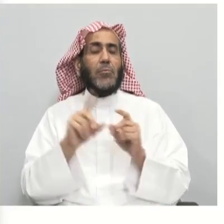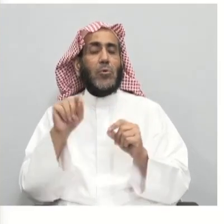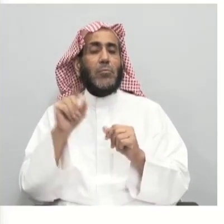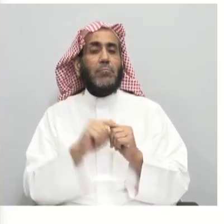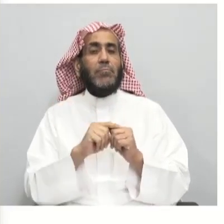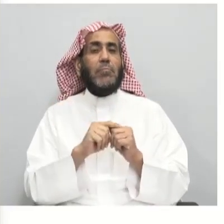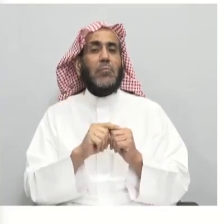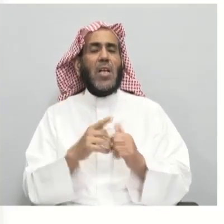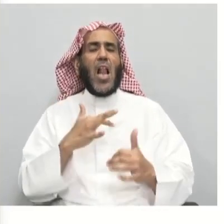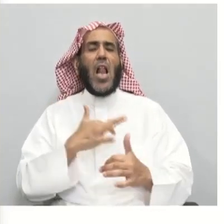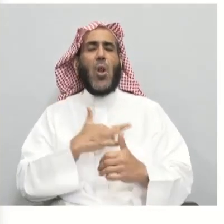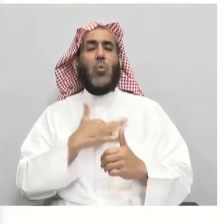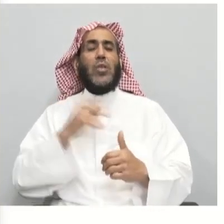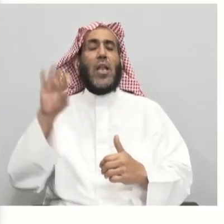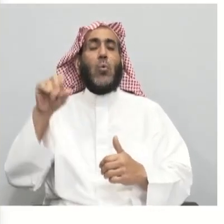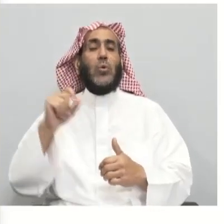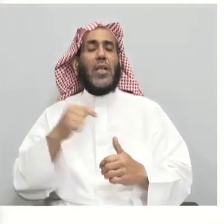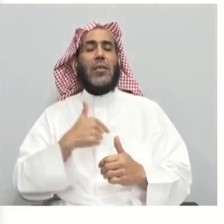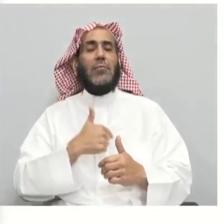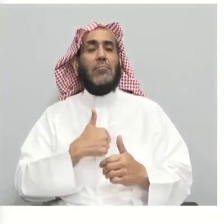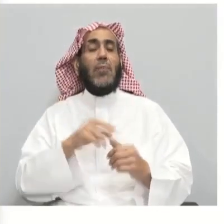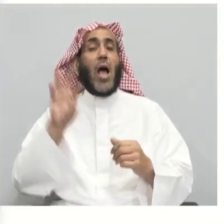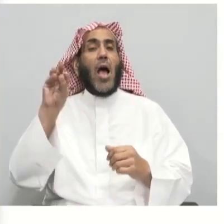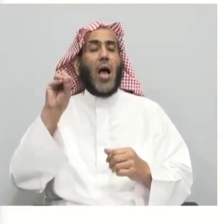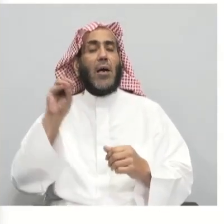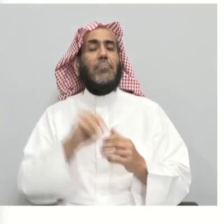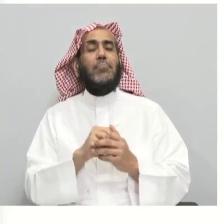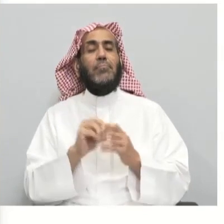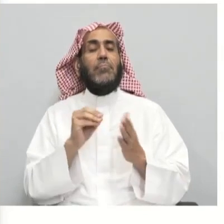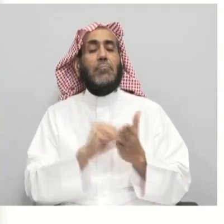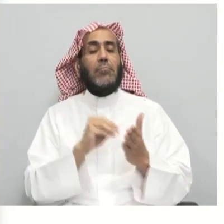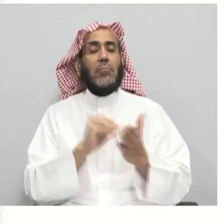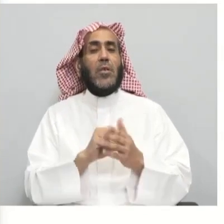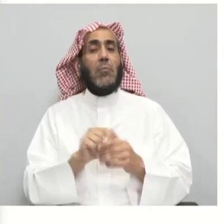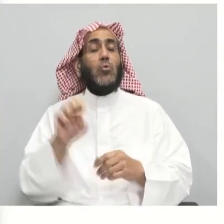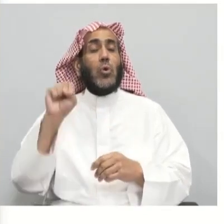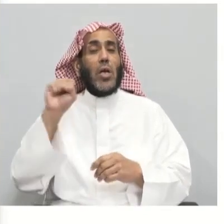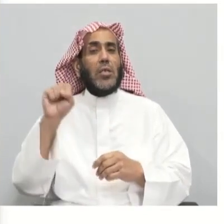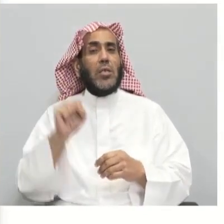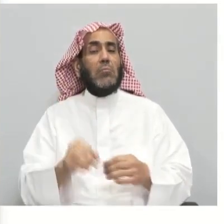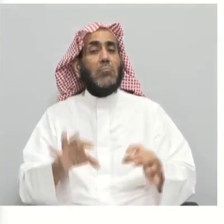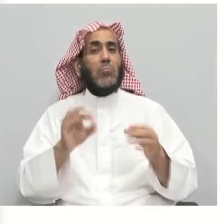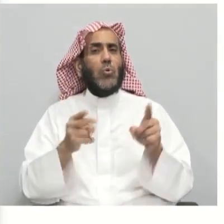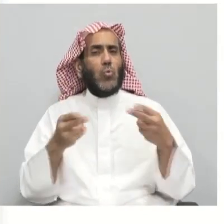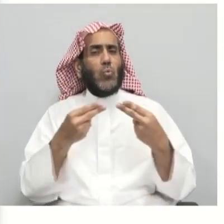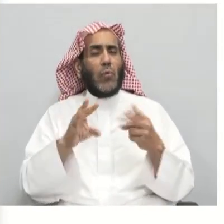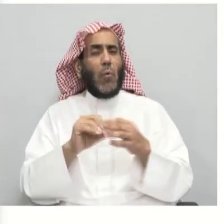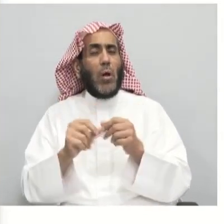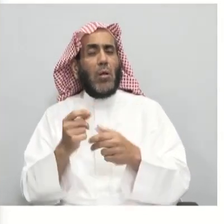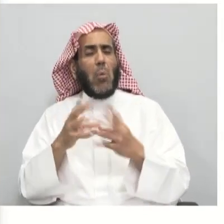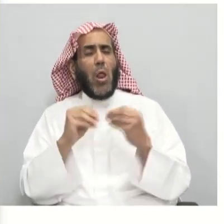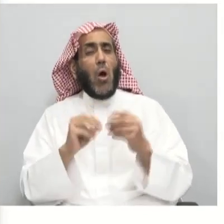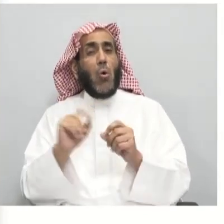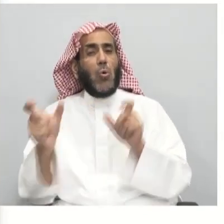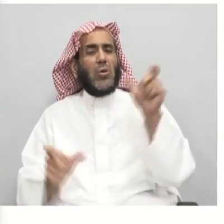احسنتم الوجدان هاء اضع الرمز هنا رمز خاص يتفق على معناه طرفان